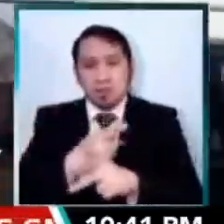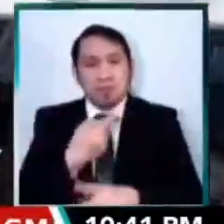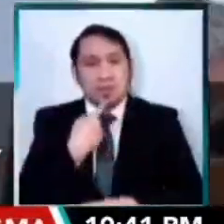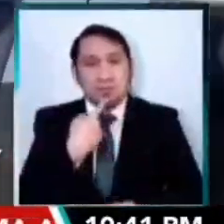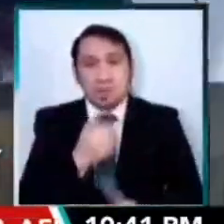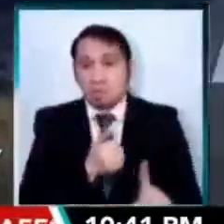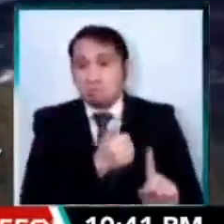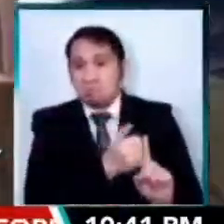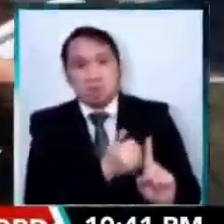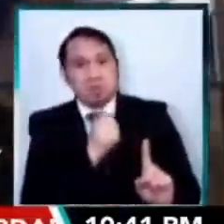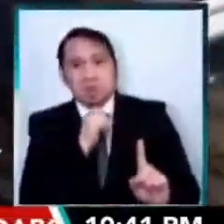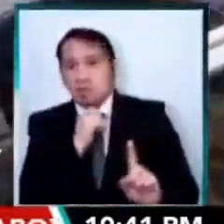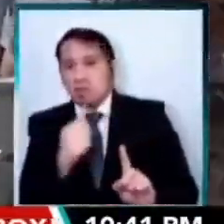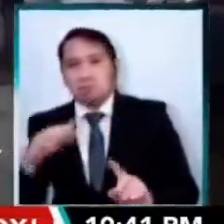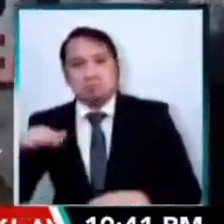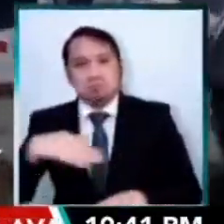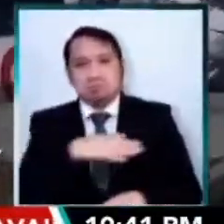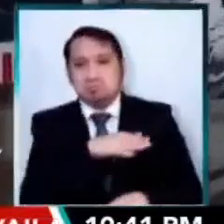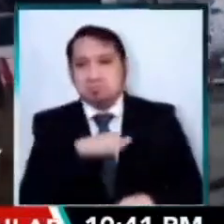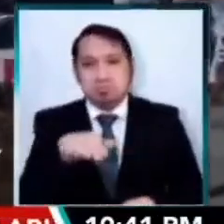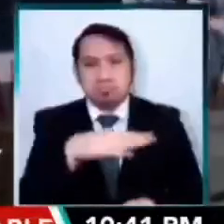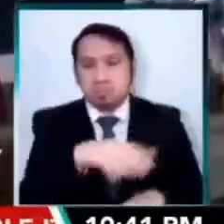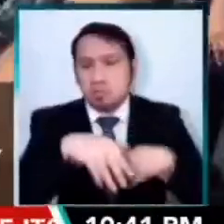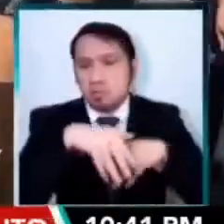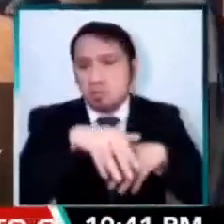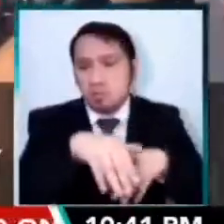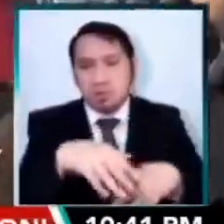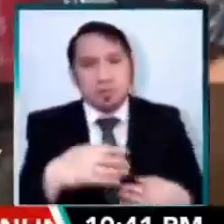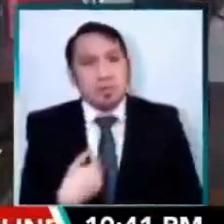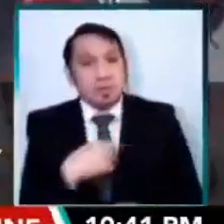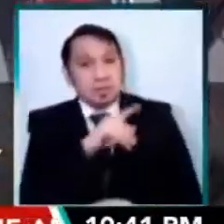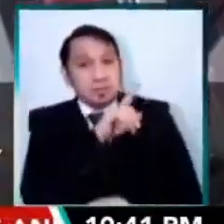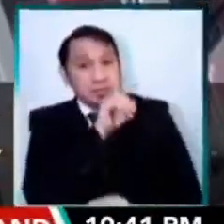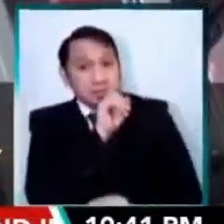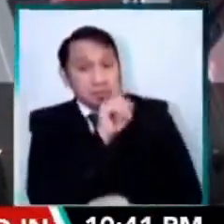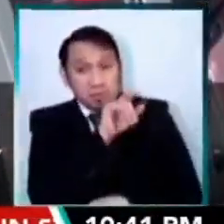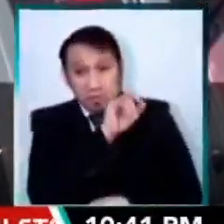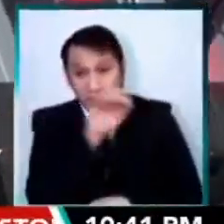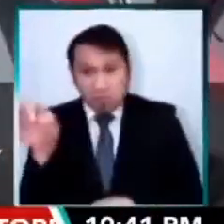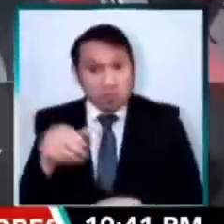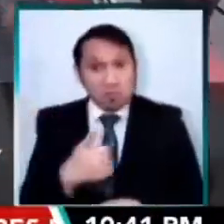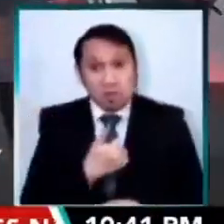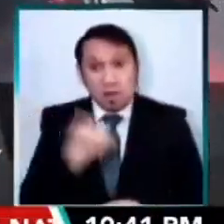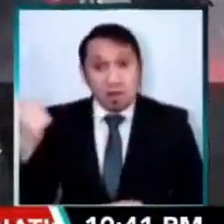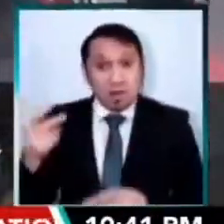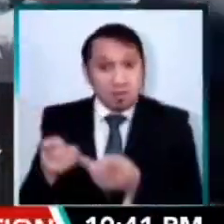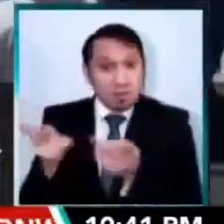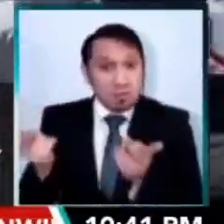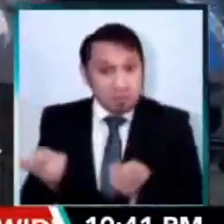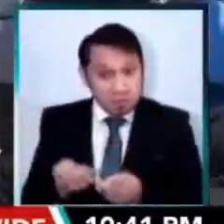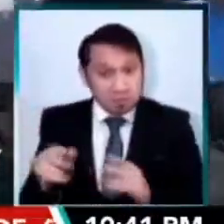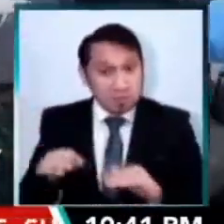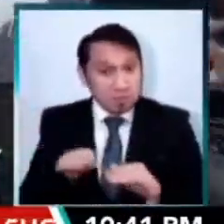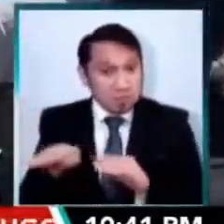sa Davao City. Tinanong tuloy si Mayor Sara kung itutuloy niya ang pagbomotorcade sa ibang mga lugar.